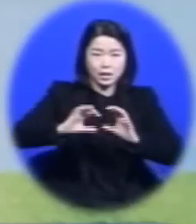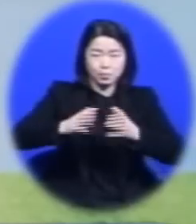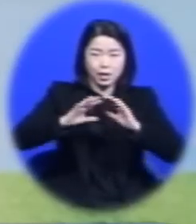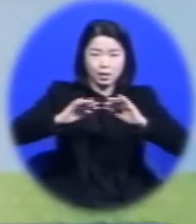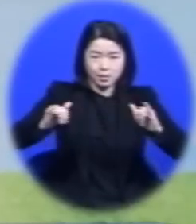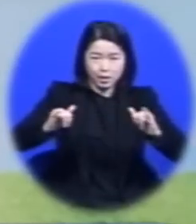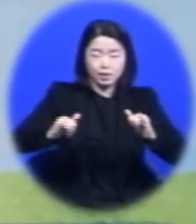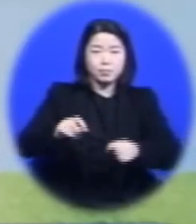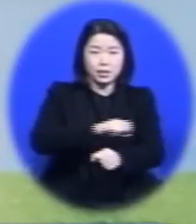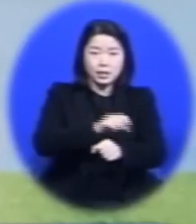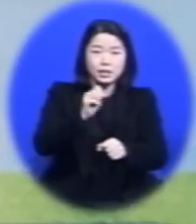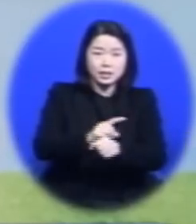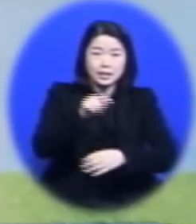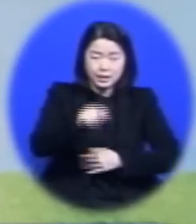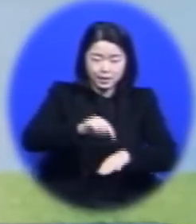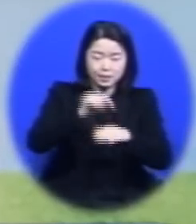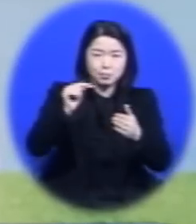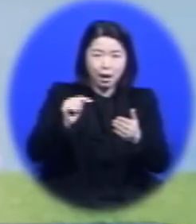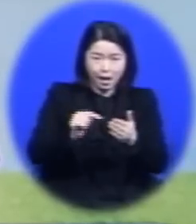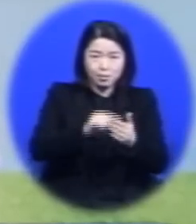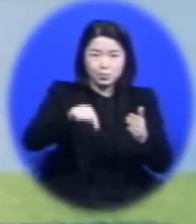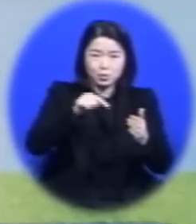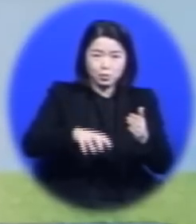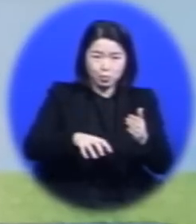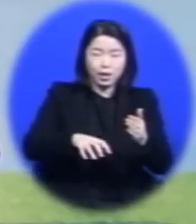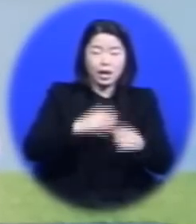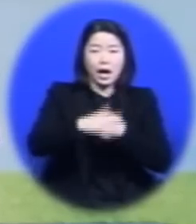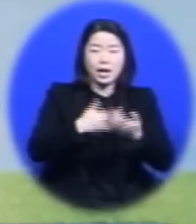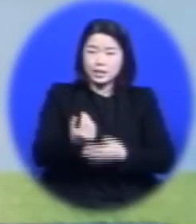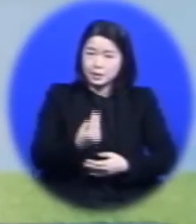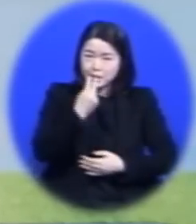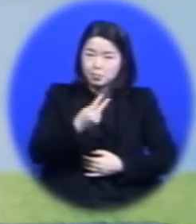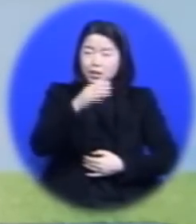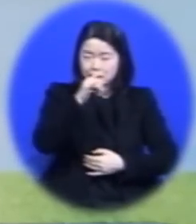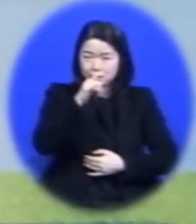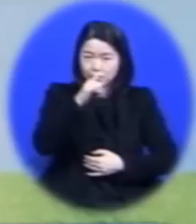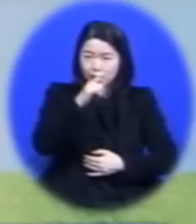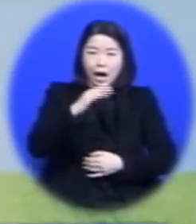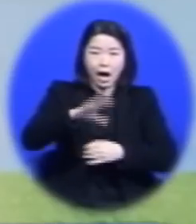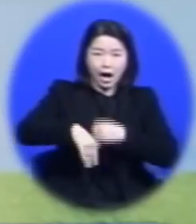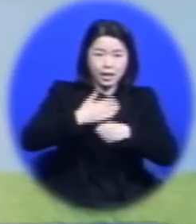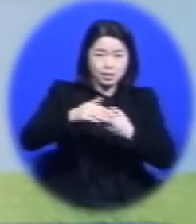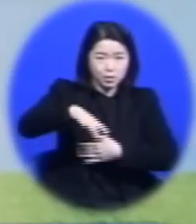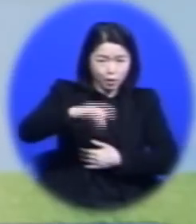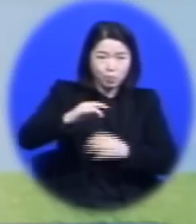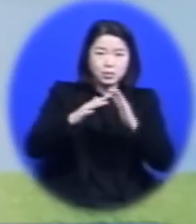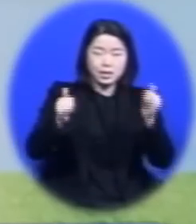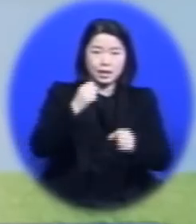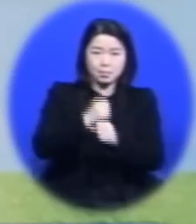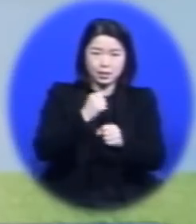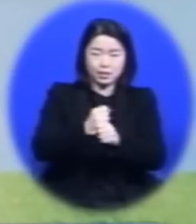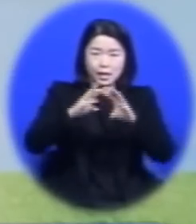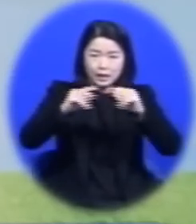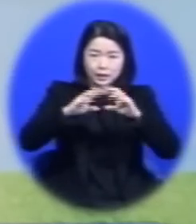특징은 그 마음에 하나님의 생명이 있는 사람입니다 하나님이 사람을 처음 만드실 때 흙으로 사람의